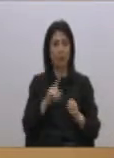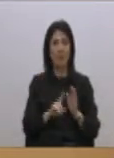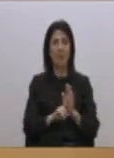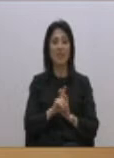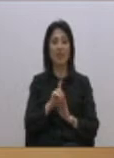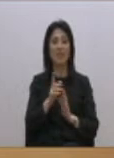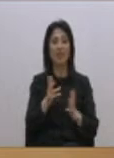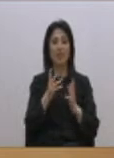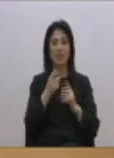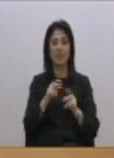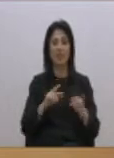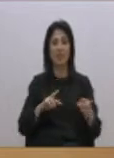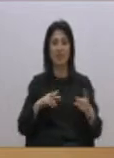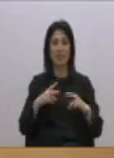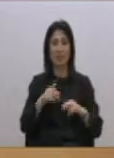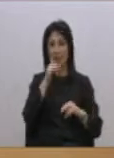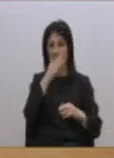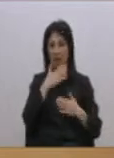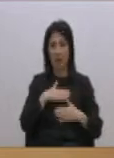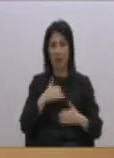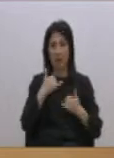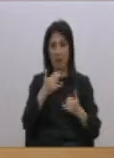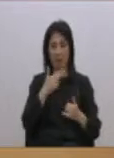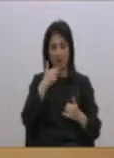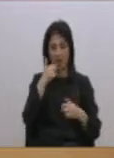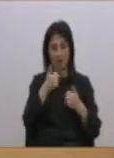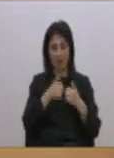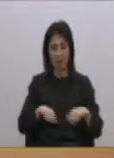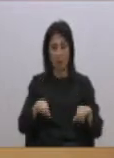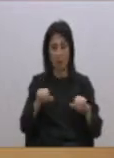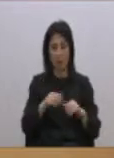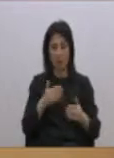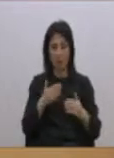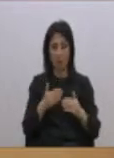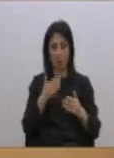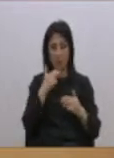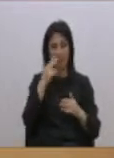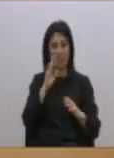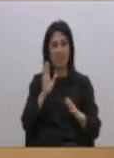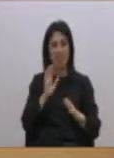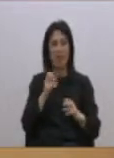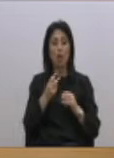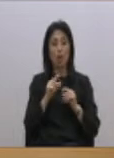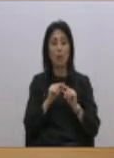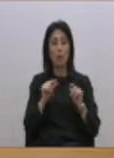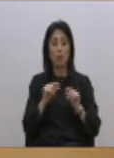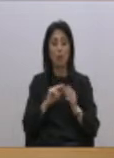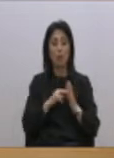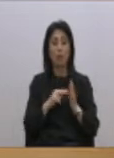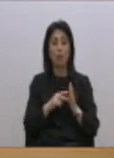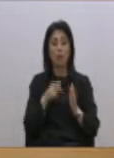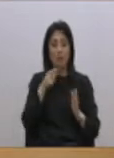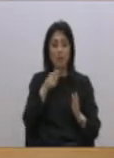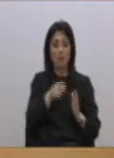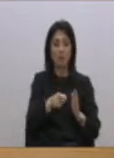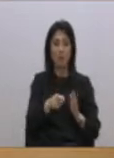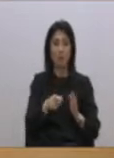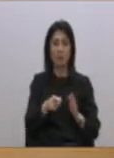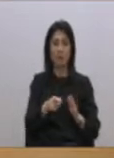tavida, hadiaro, esrule, bebi, vera cam acopili. Veneții, comisii, tundat veneții, chiar la tormet puncte ani, gimis, tundat sim